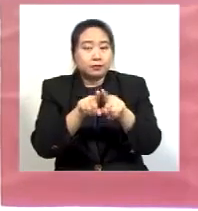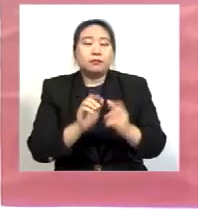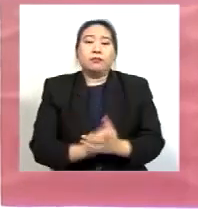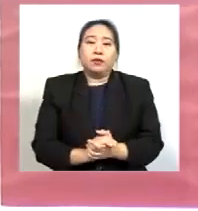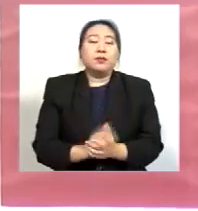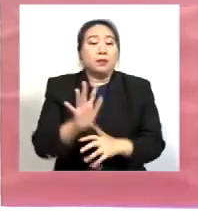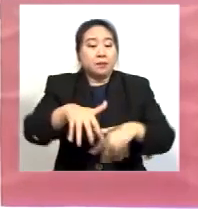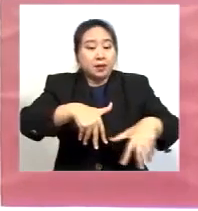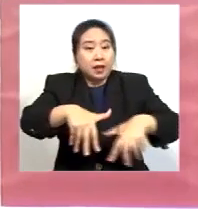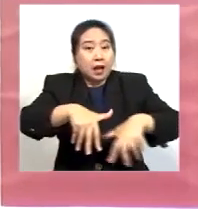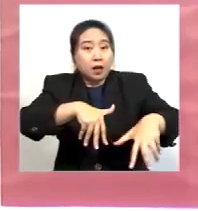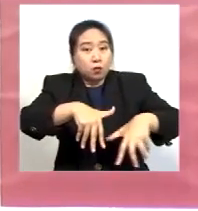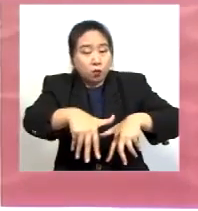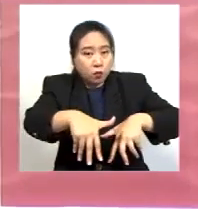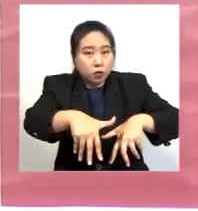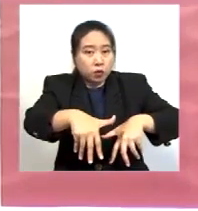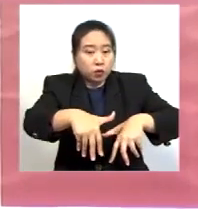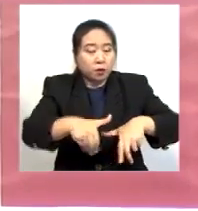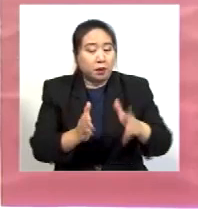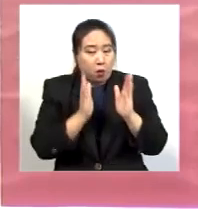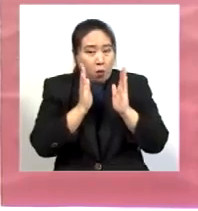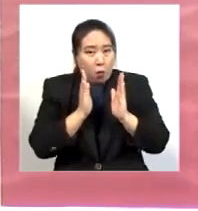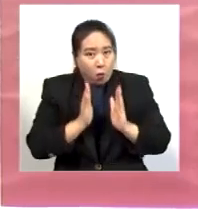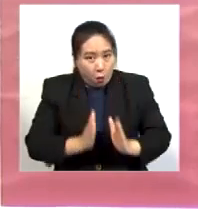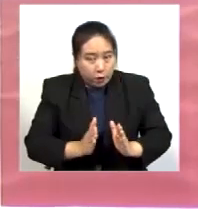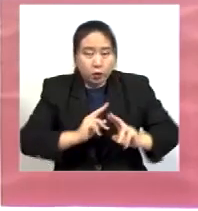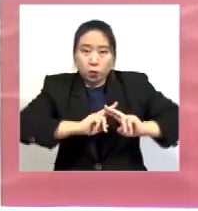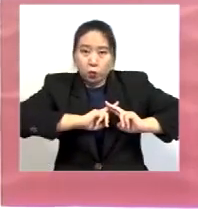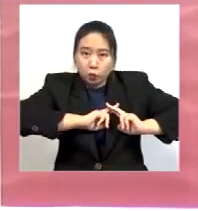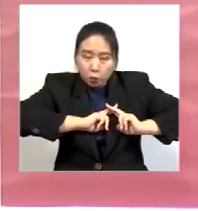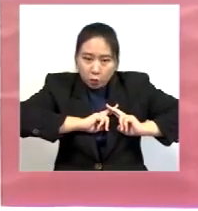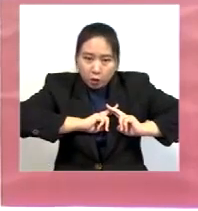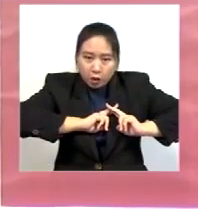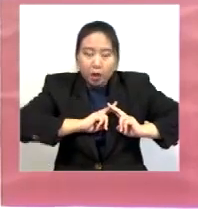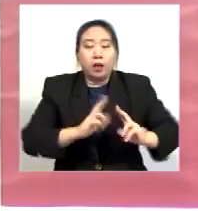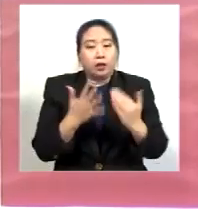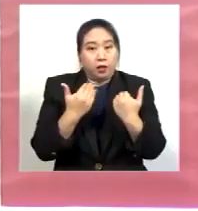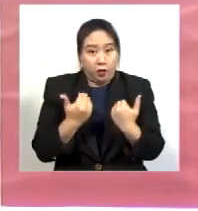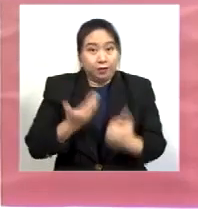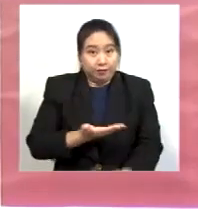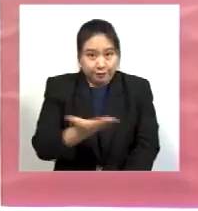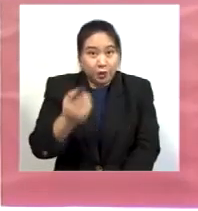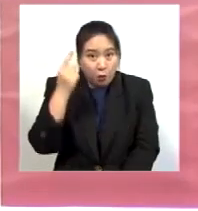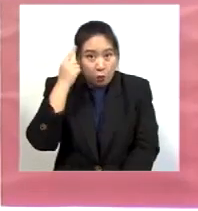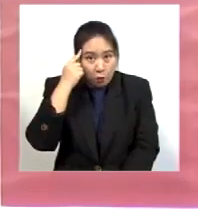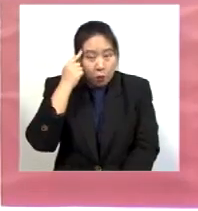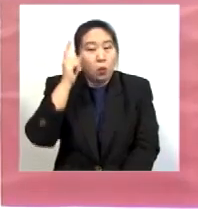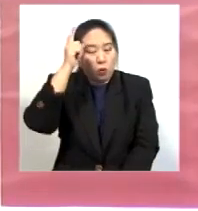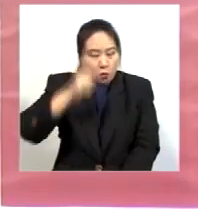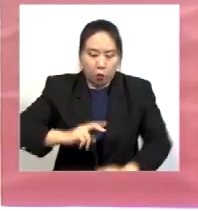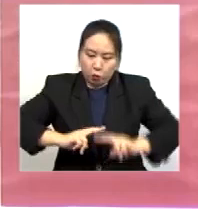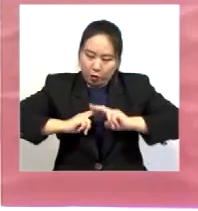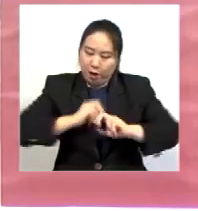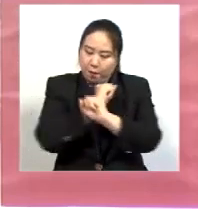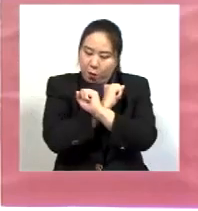ภาคประชาชนในระดับที่เป็นบุคคลนะครับส่วนตัวนะครับตอนนี้ท่านทราบแล้วใช่ไหมครับว่าท่านต้องทำตัวยังไงนะ